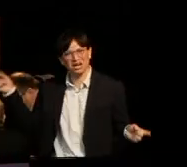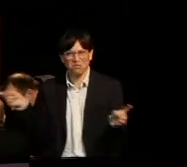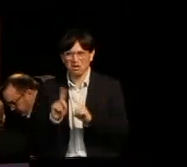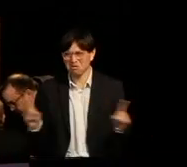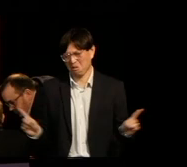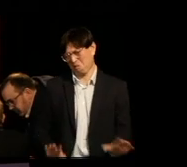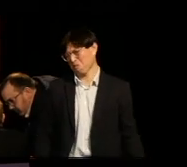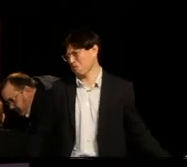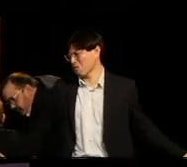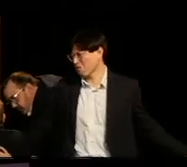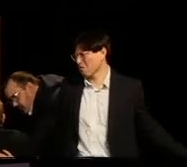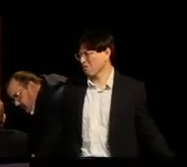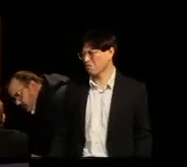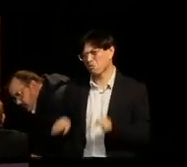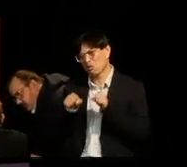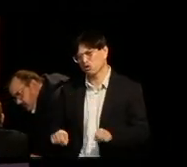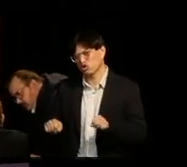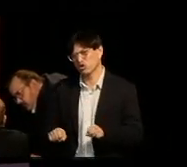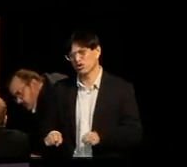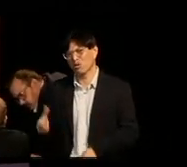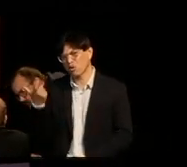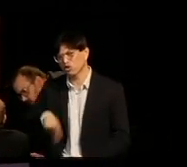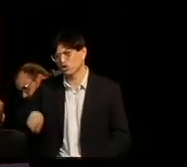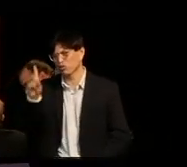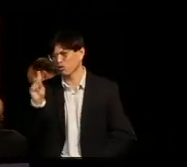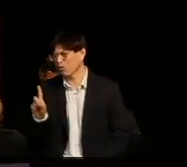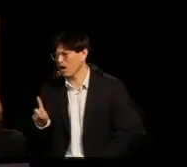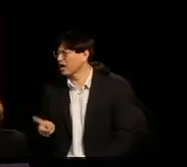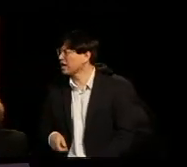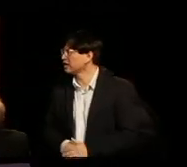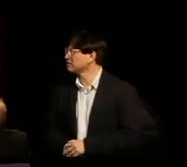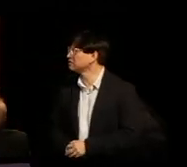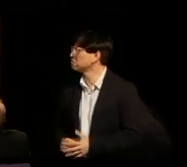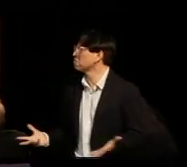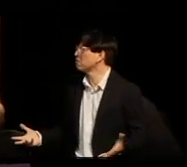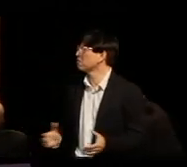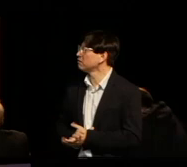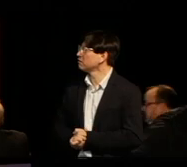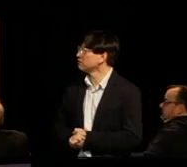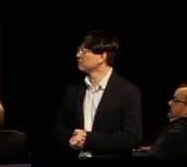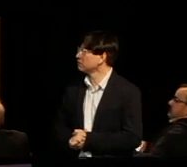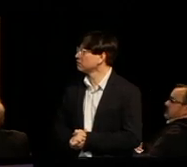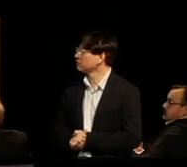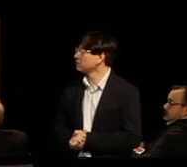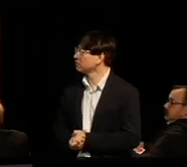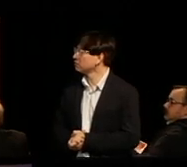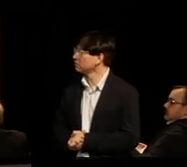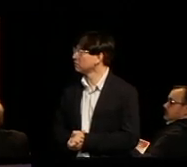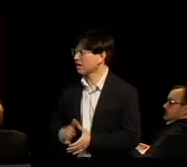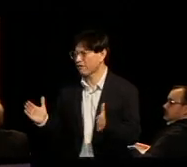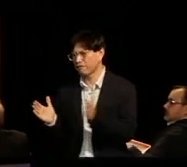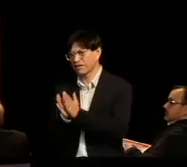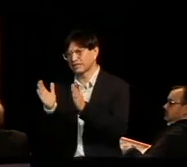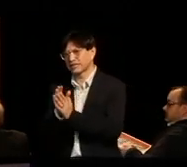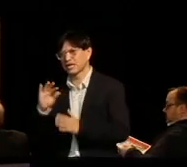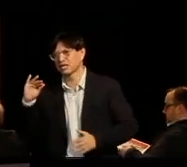bisogno perché non dovrebbe aver bisogno questa persona dei sacramenti che sono gli strumenti di salvezza che la chiesa celebra Proprio perché tutti